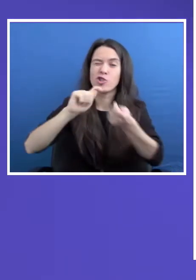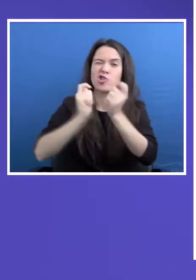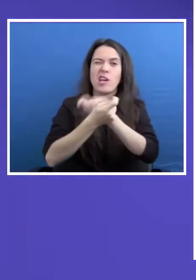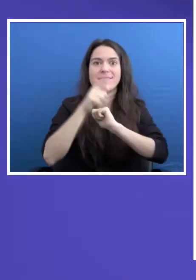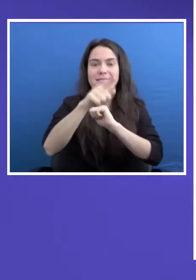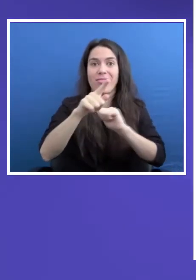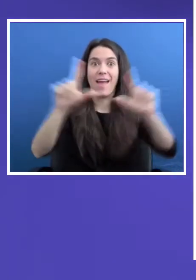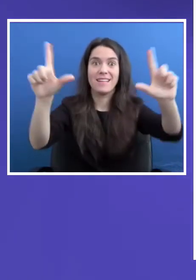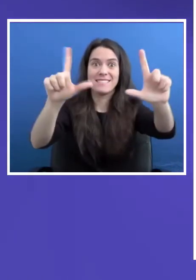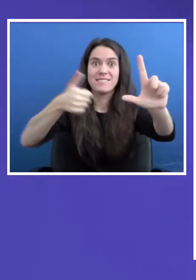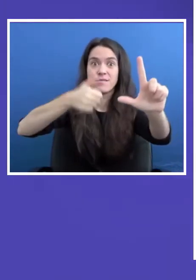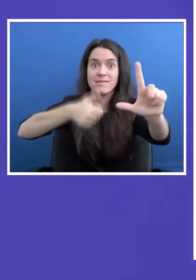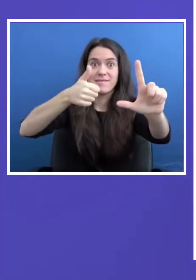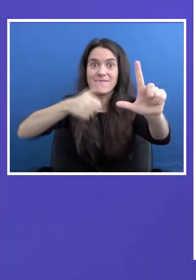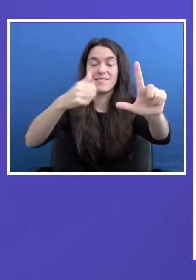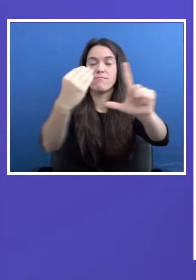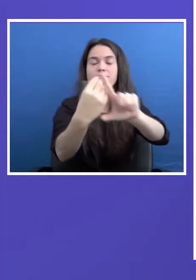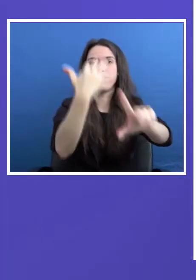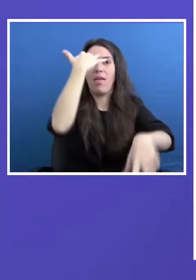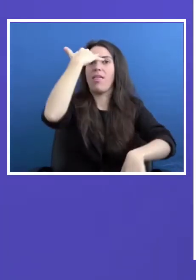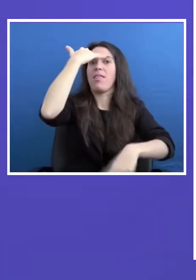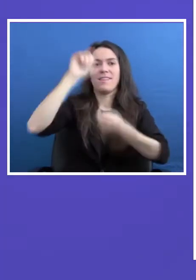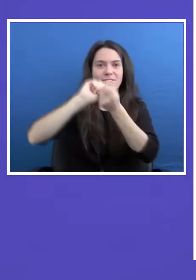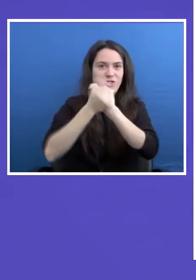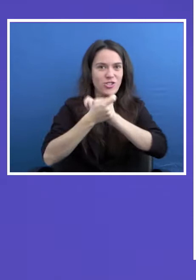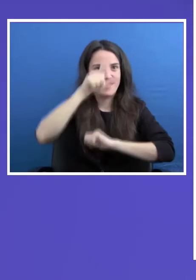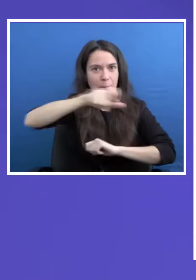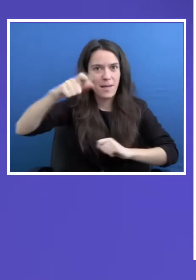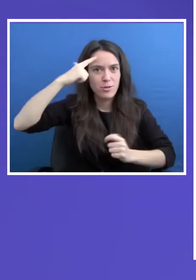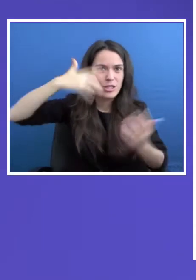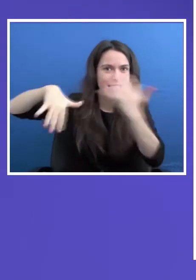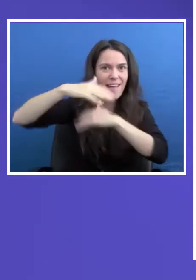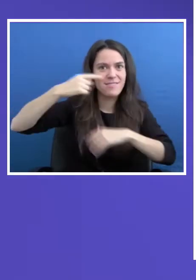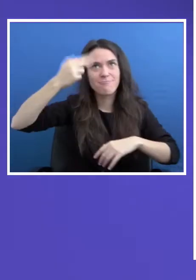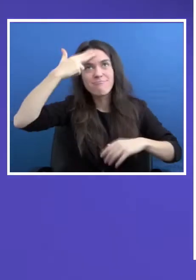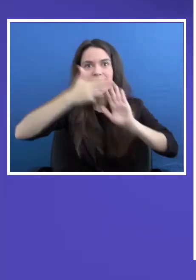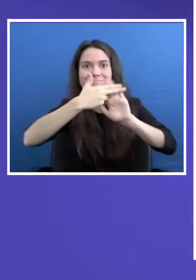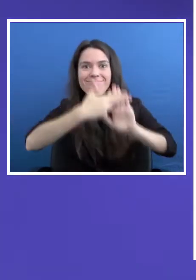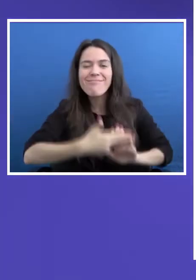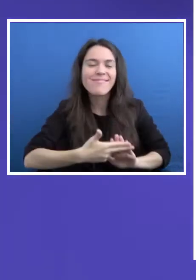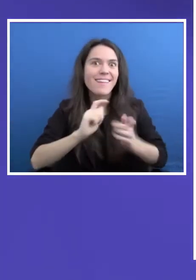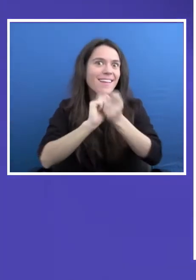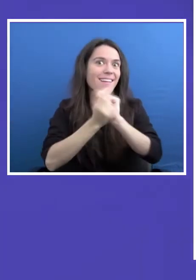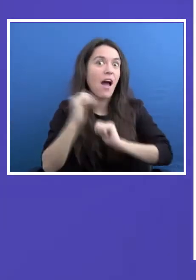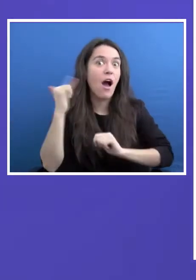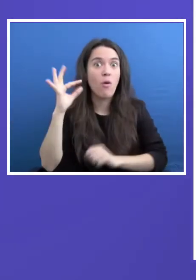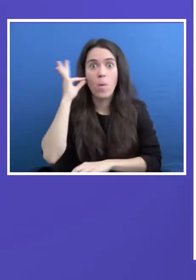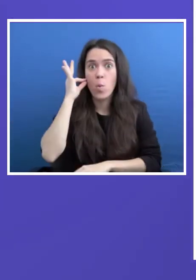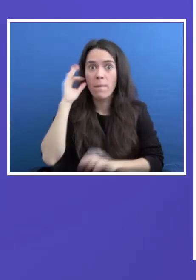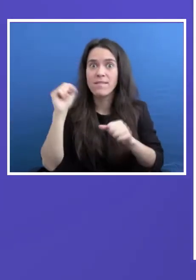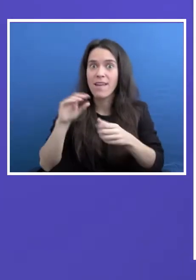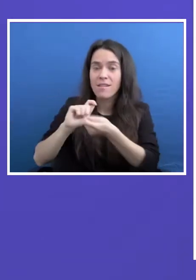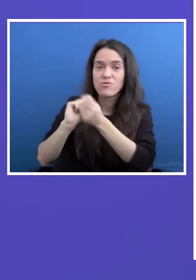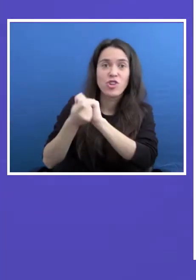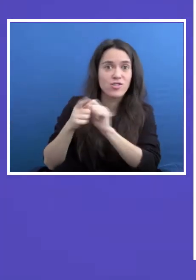احنا كلنا نبقى قريبين جدا من بعض، تبادل الافكار وتبادل الخبرات، ده مهم جدا ان احنا نثري الصوره